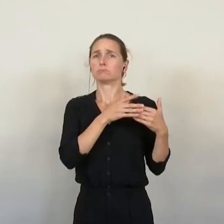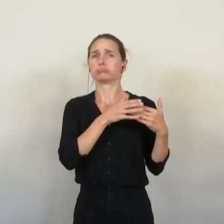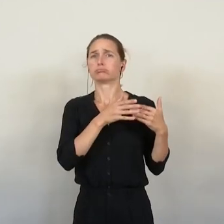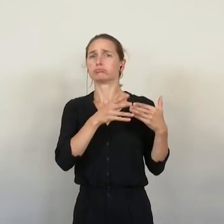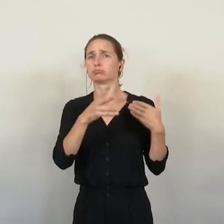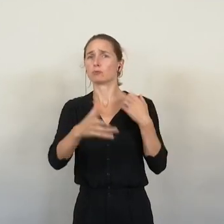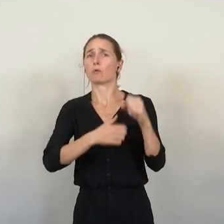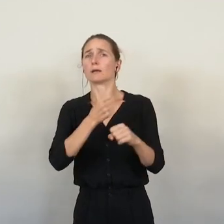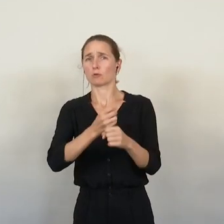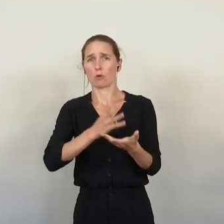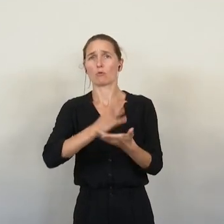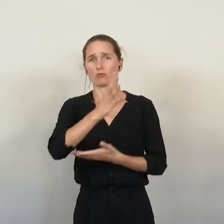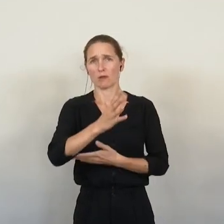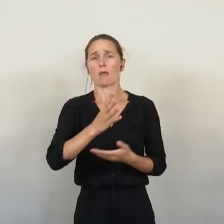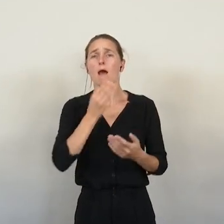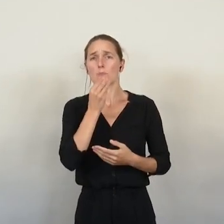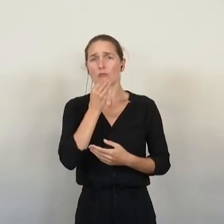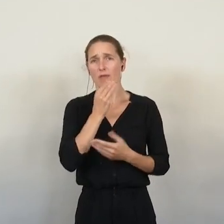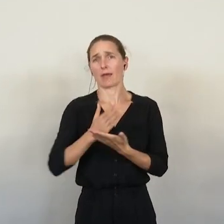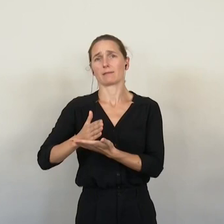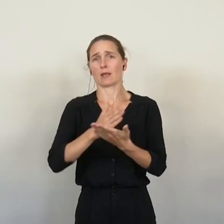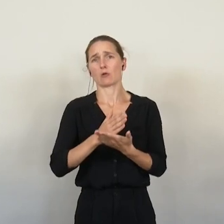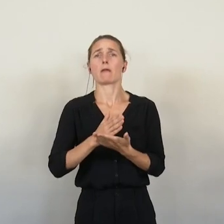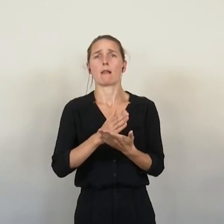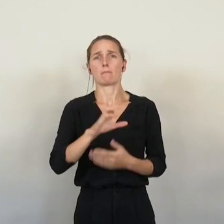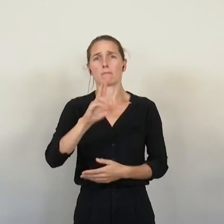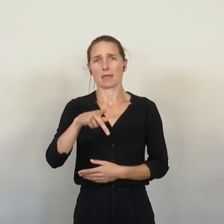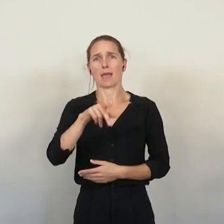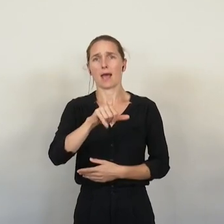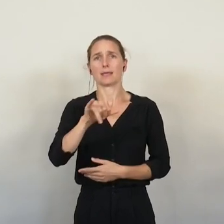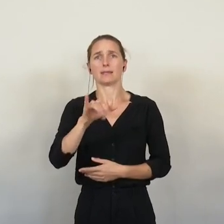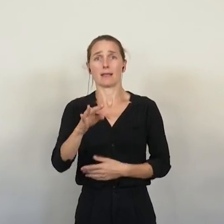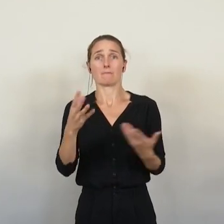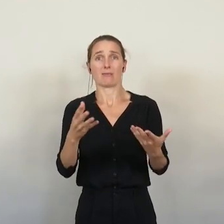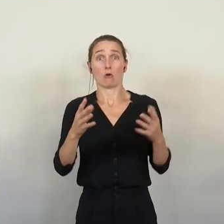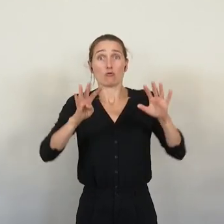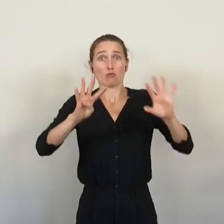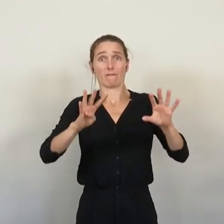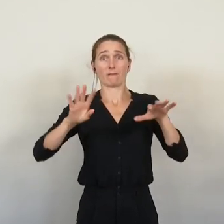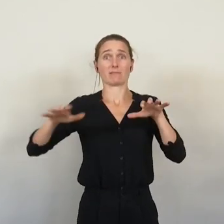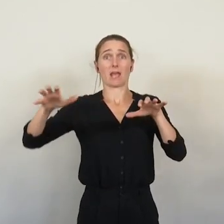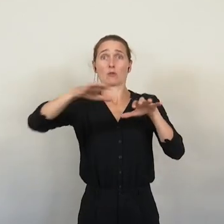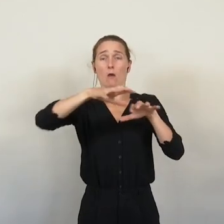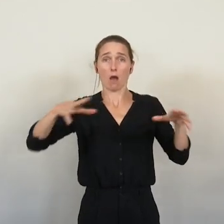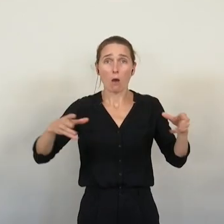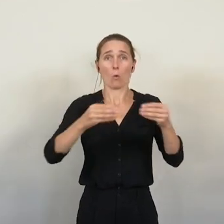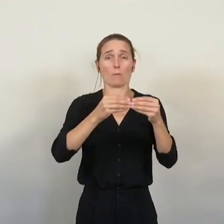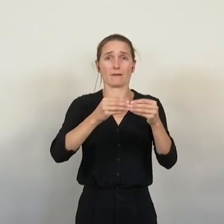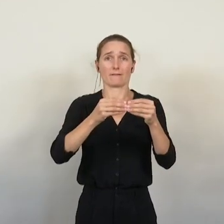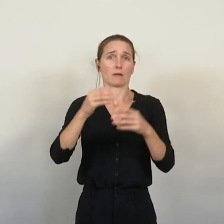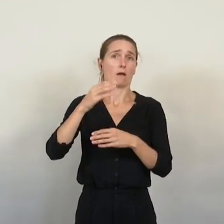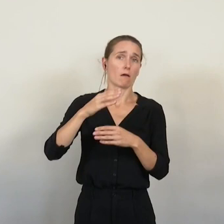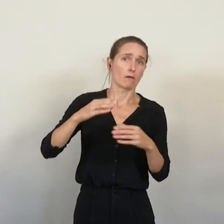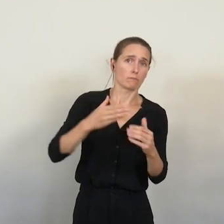interterritorial pait toujours de la grande région grenobloise rassemble désormais neuf territoires Grenoble Alpe métropole la